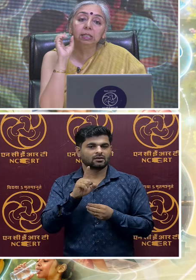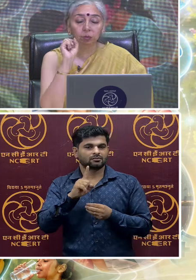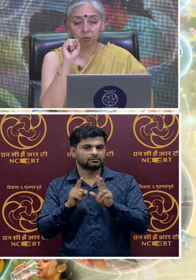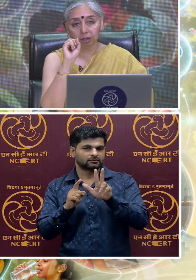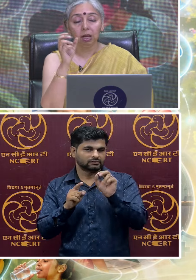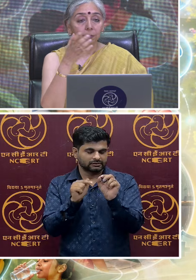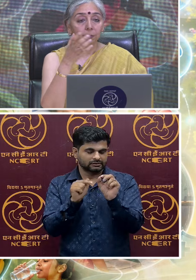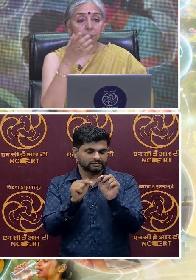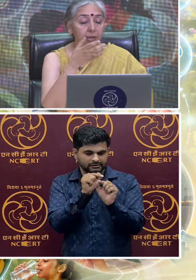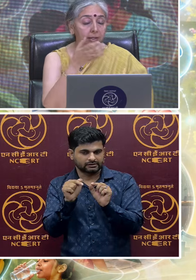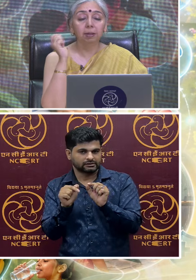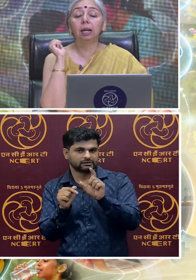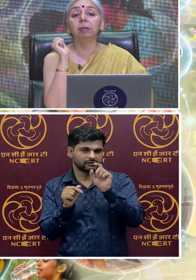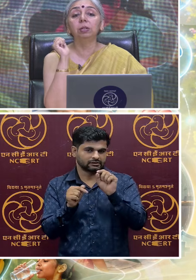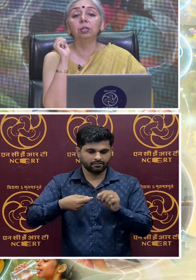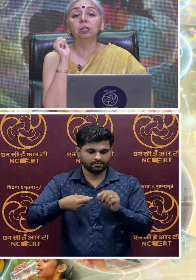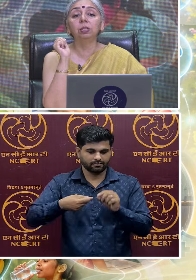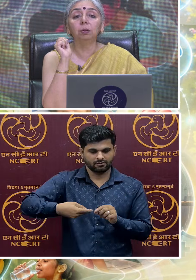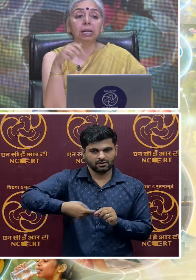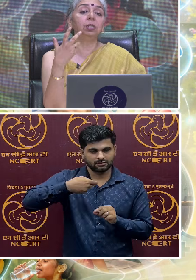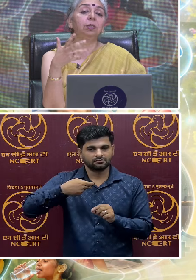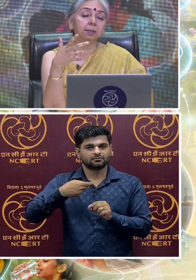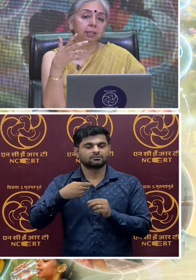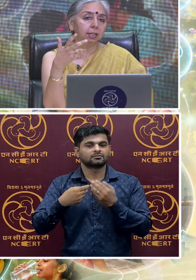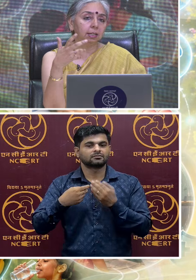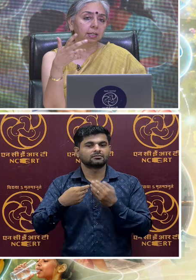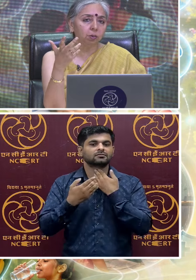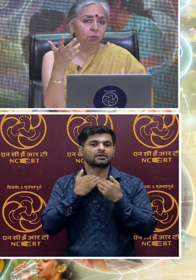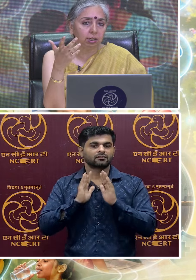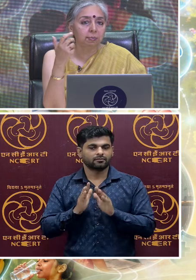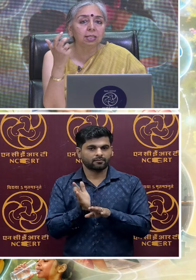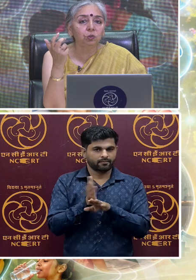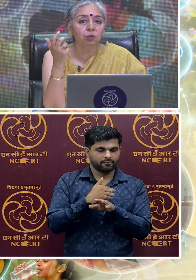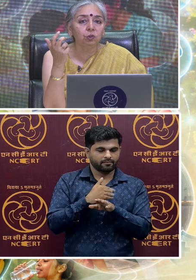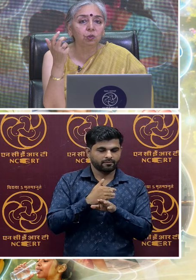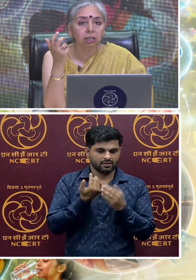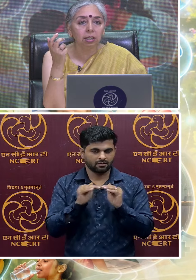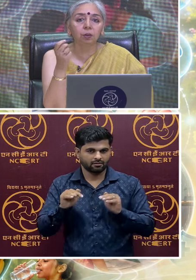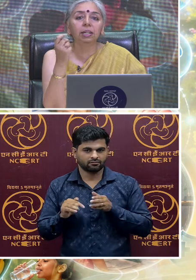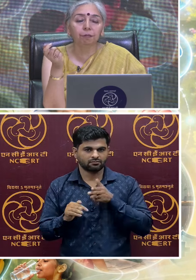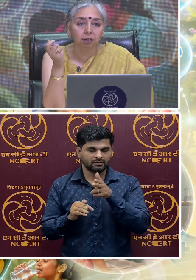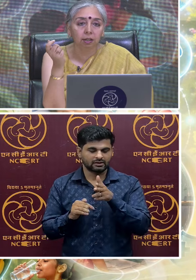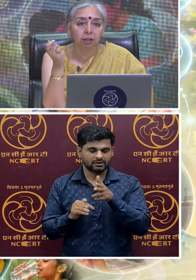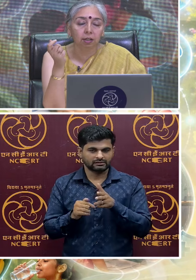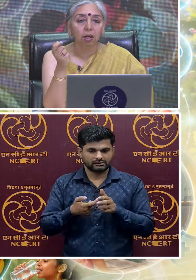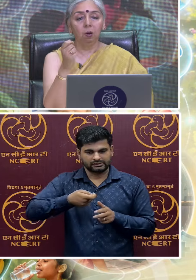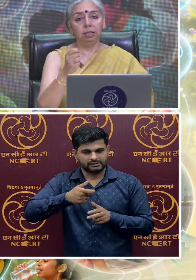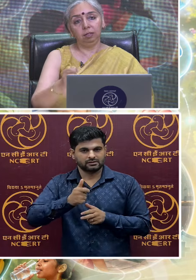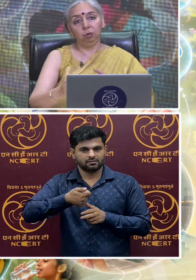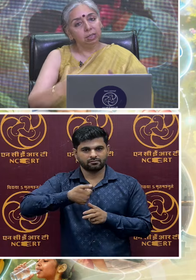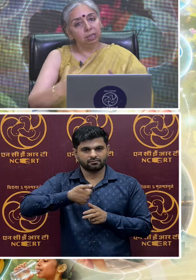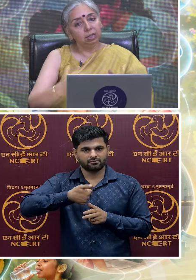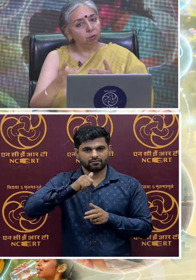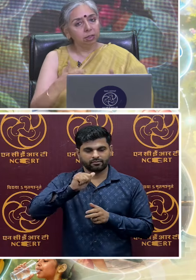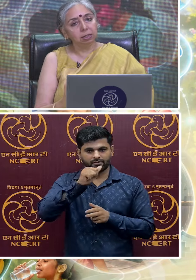चम्मच चीनी होती है। मैंने पहले बताया कि बच्चे एनर्जी ड्रिंक्स पी रहे हैं, इसमें कुछ नहीं है, बस सिर्फ चीनी है और कैफ़ीन है, और